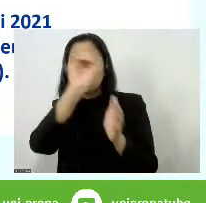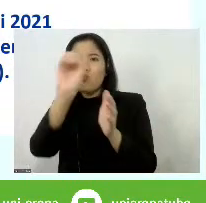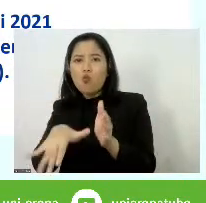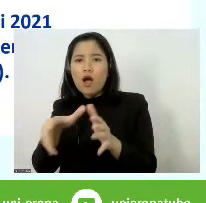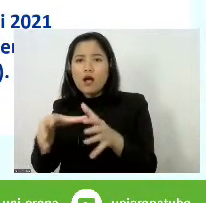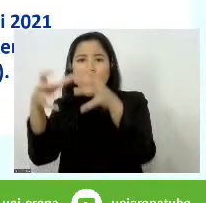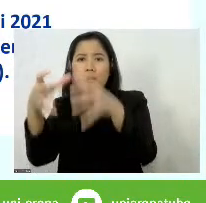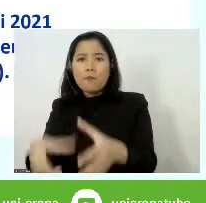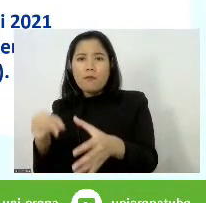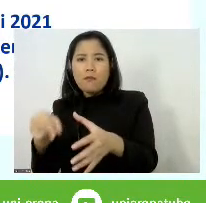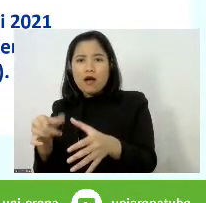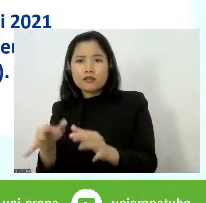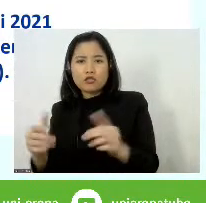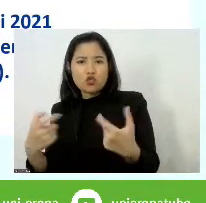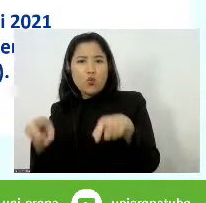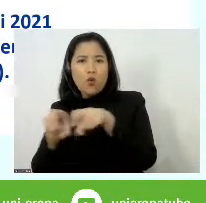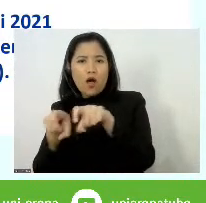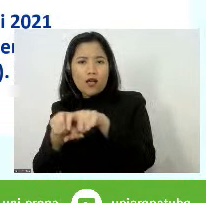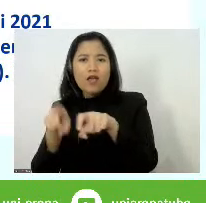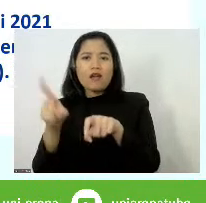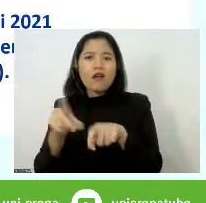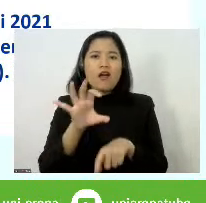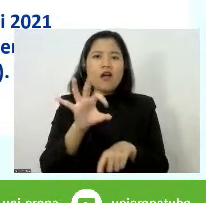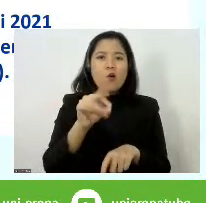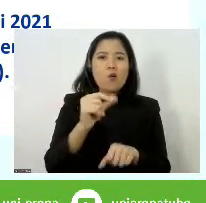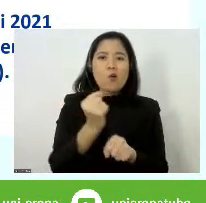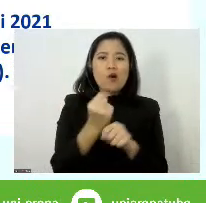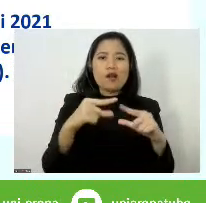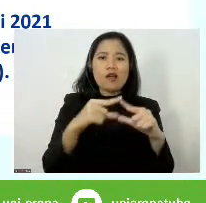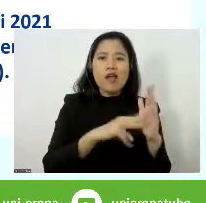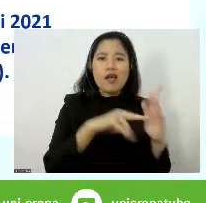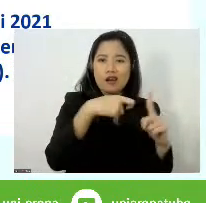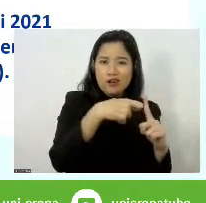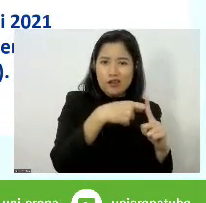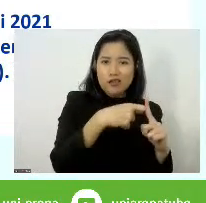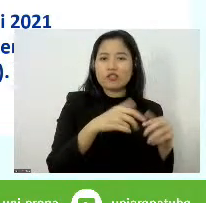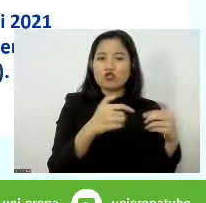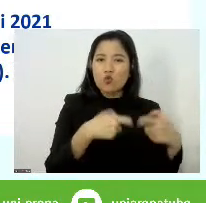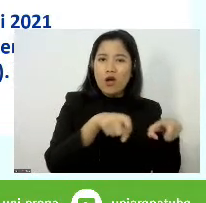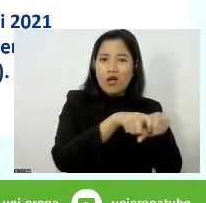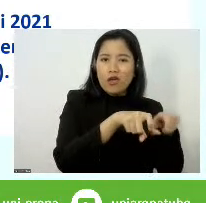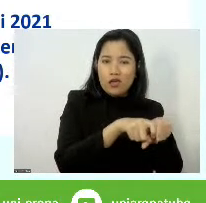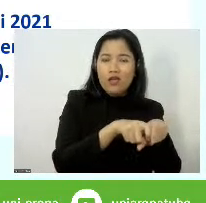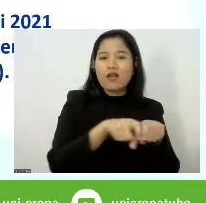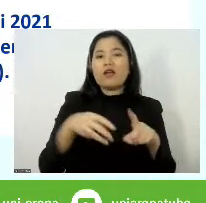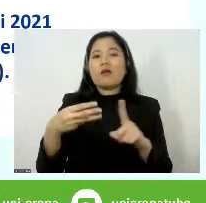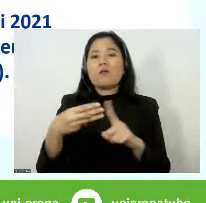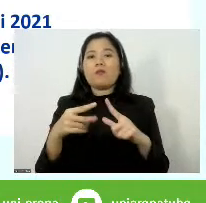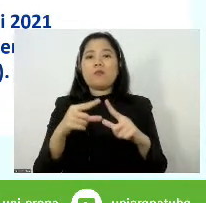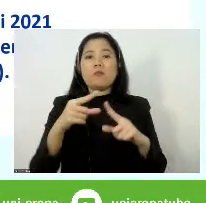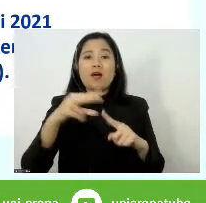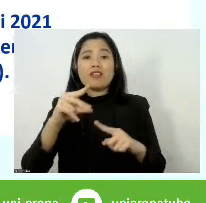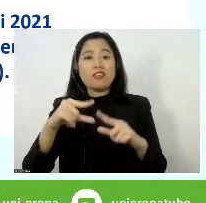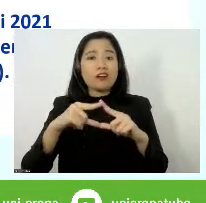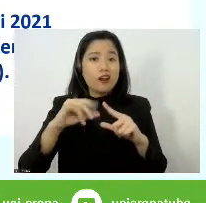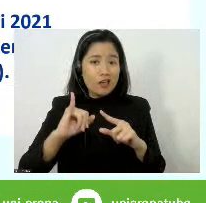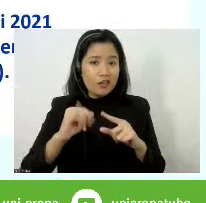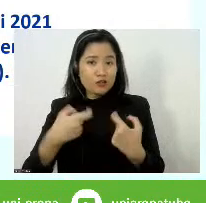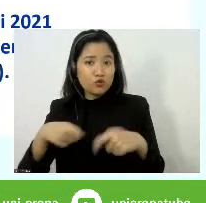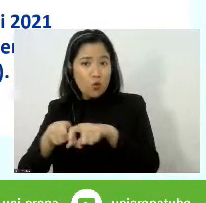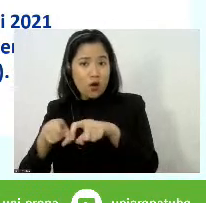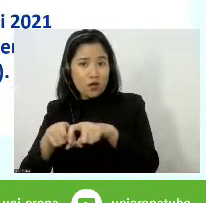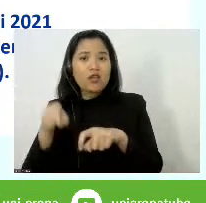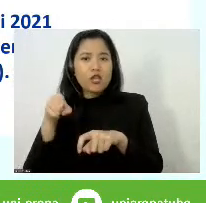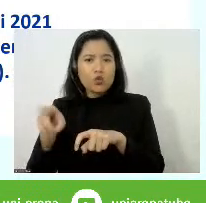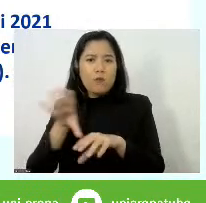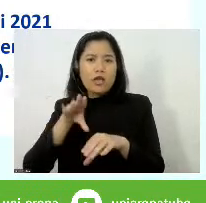tempatnya gitu ya organik anorganik itu yang botol yang baterainya itu dipisah-pisah ini itu juga termasuk aksi jadi boleh tu nanti